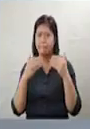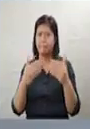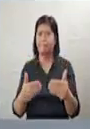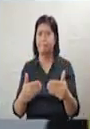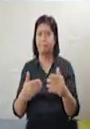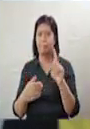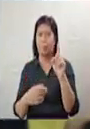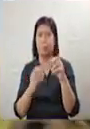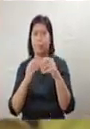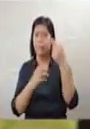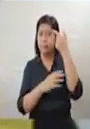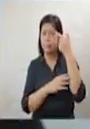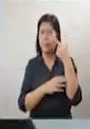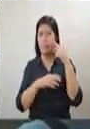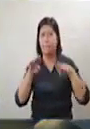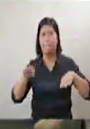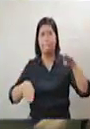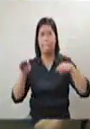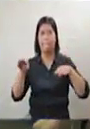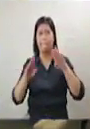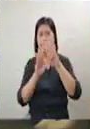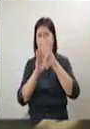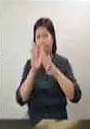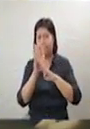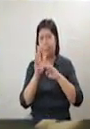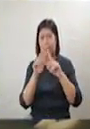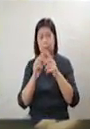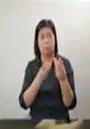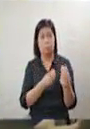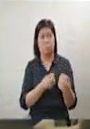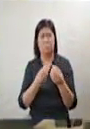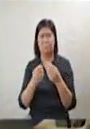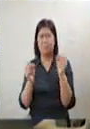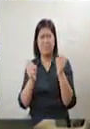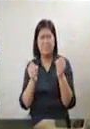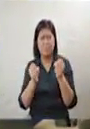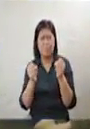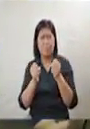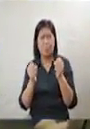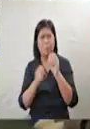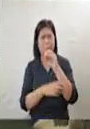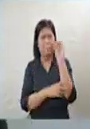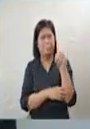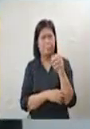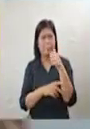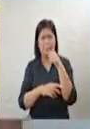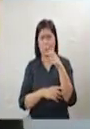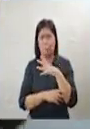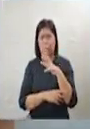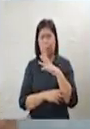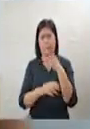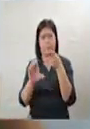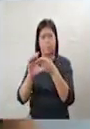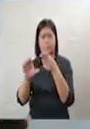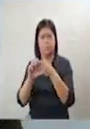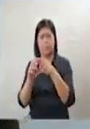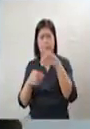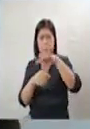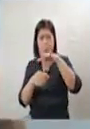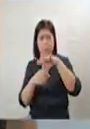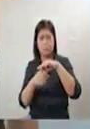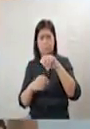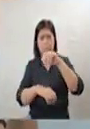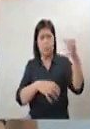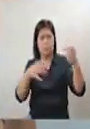Okay, to ha. Sundan ko yung magandang halimbawa ni Sherwin at mauupo na rin tulad nating lahat. Opo, maraming